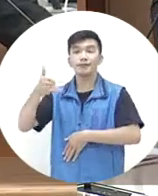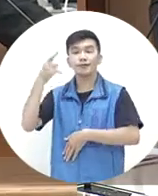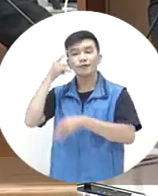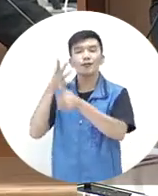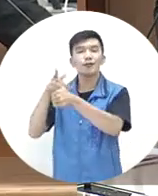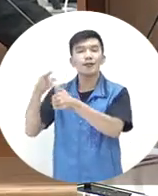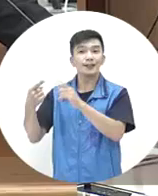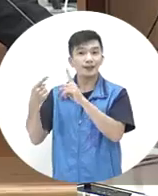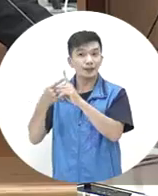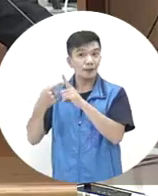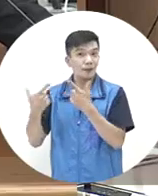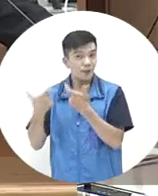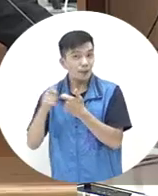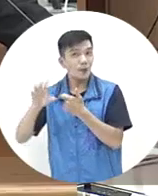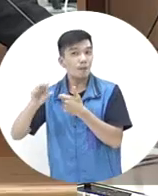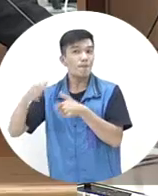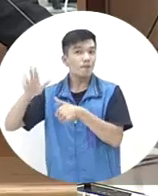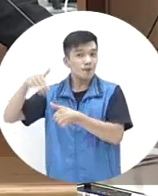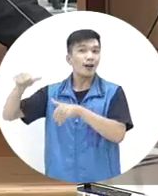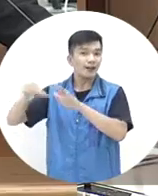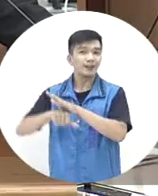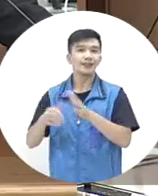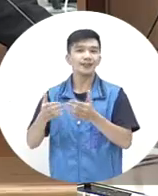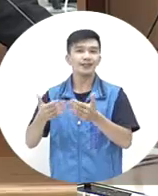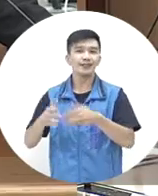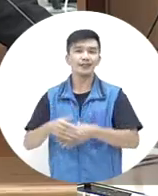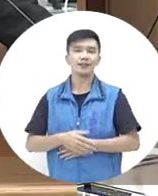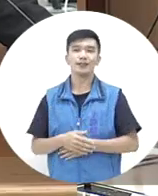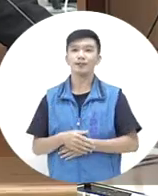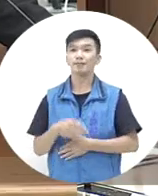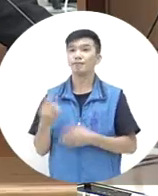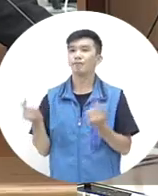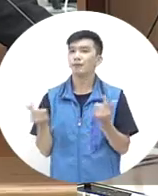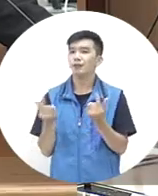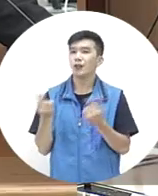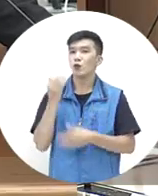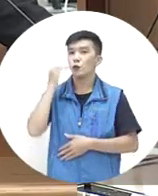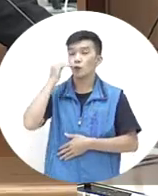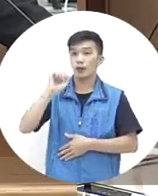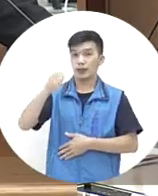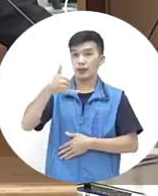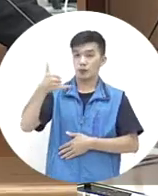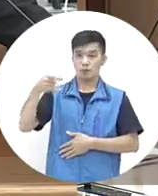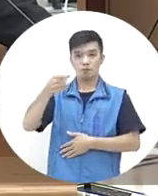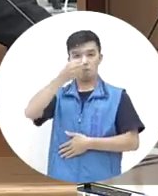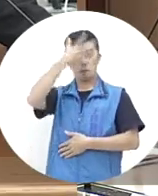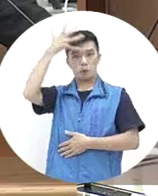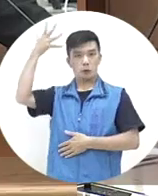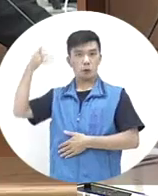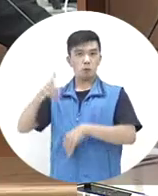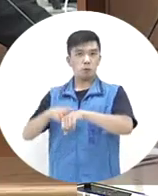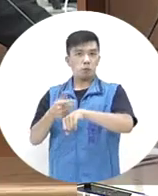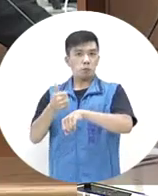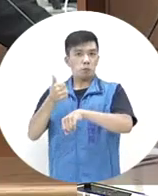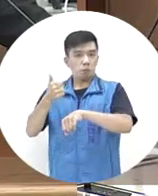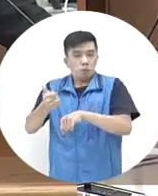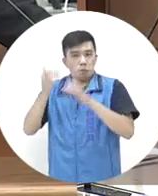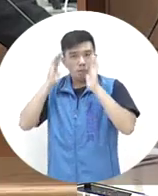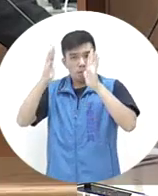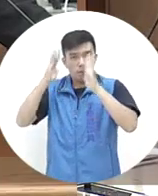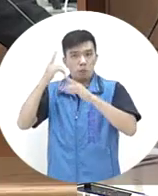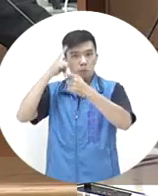合的，你也蛮适合的啦。真的，我也是想说，有一些像议员这样有年轻、有冲劲、有干劲、有理